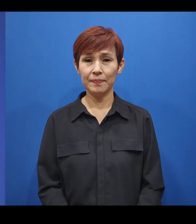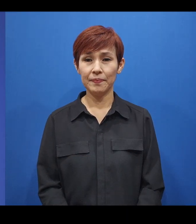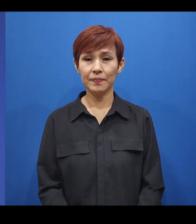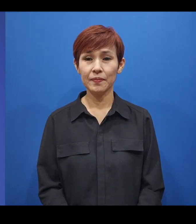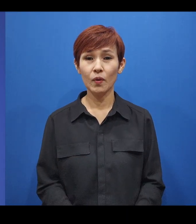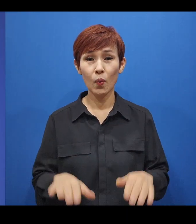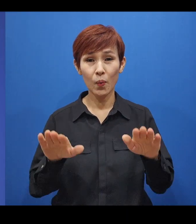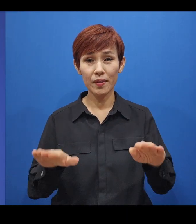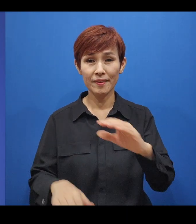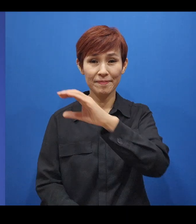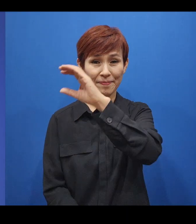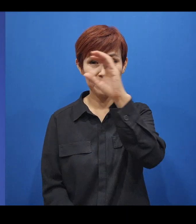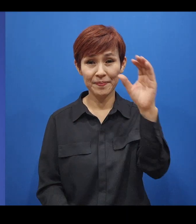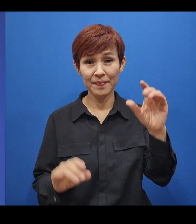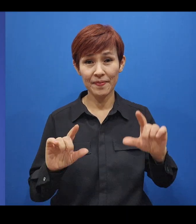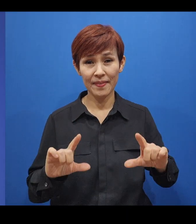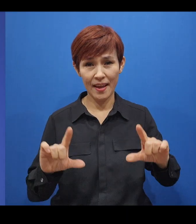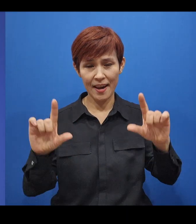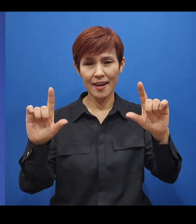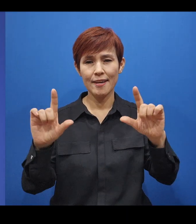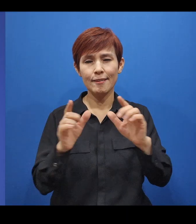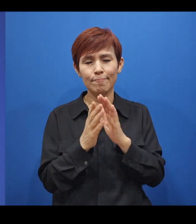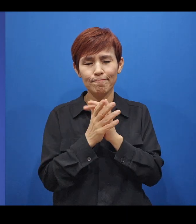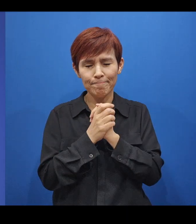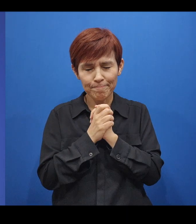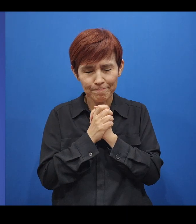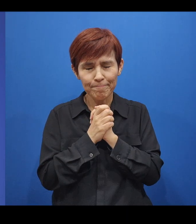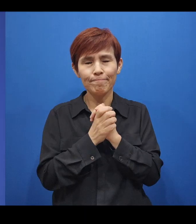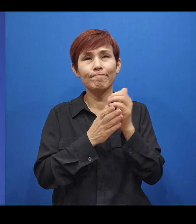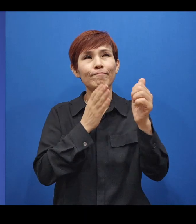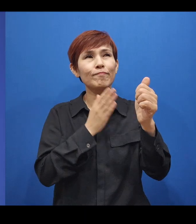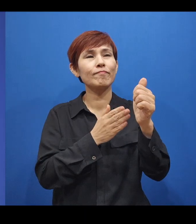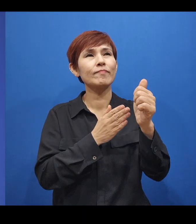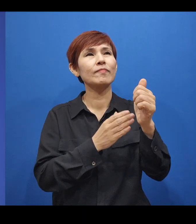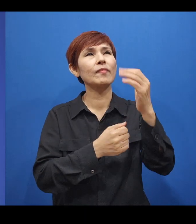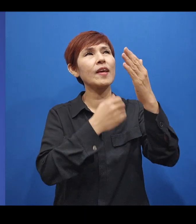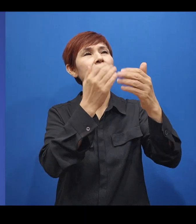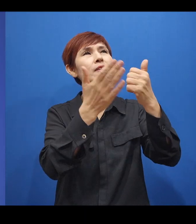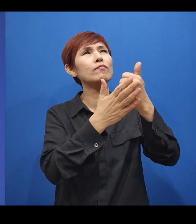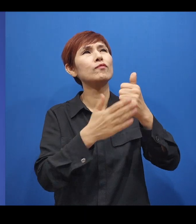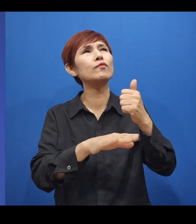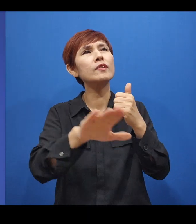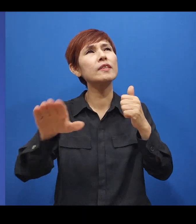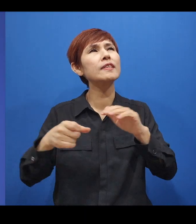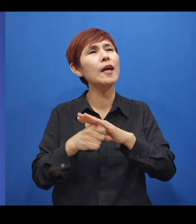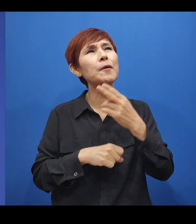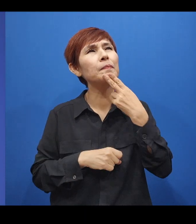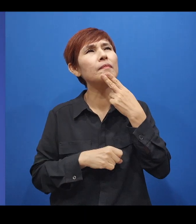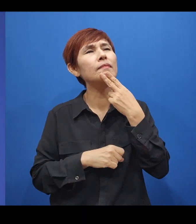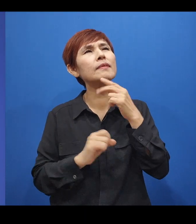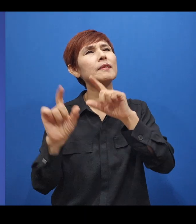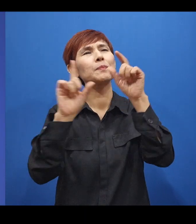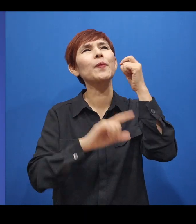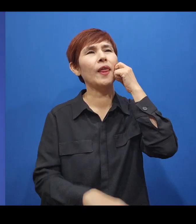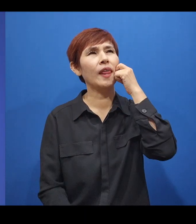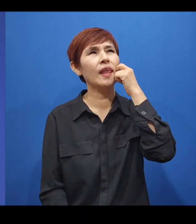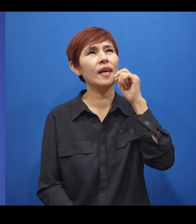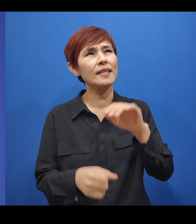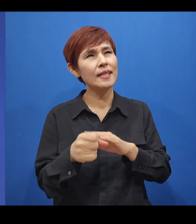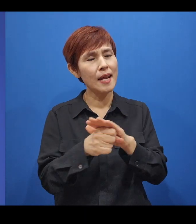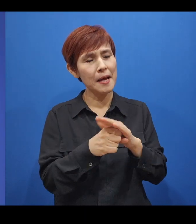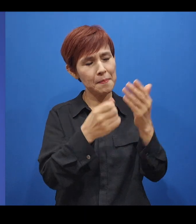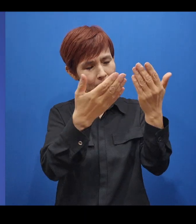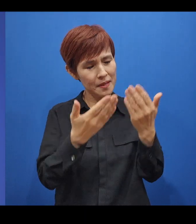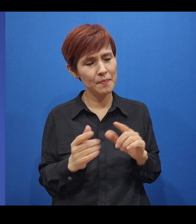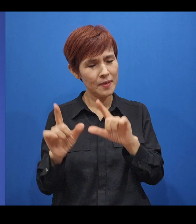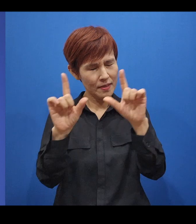오늘 이 성탄절에 우리는 간구합니다. 하나님, 사랑 없이 못 사는데, 사랑하며 살기 원하고